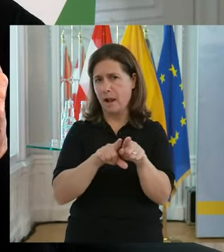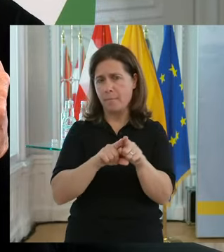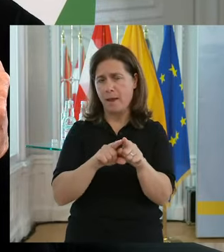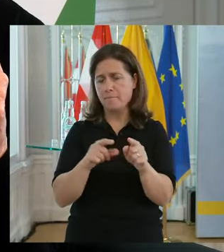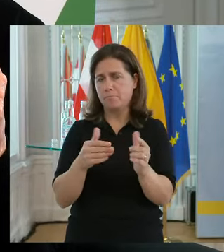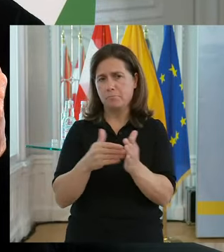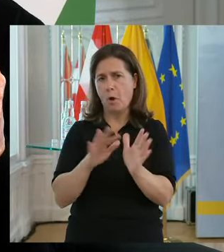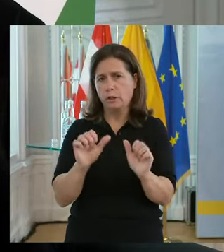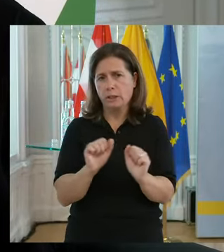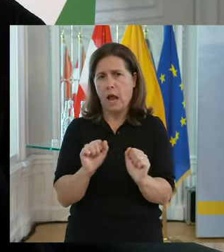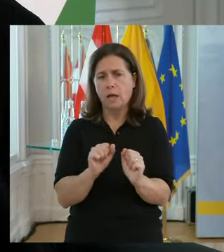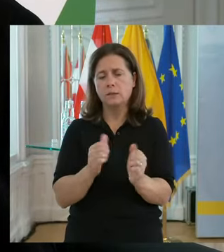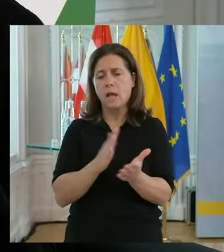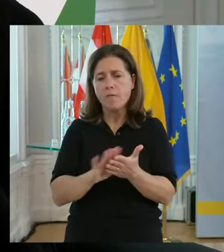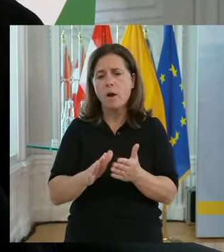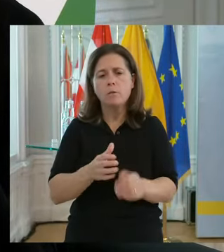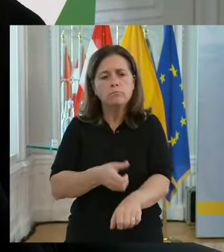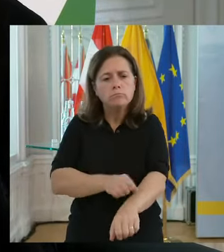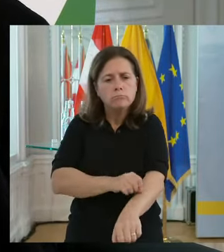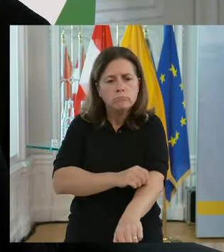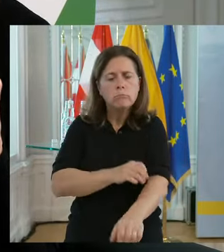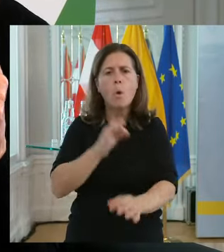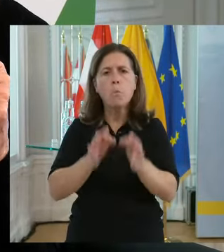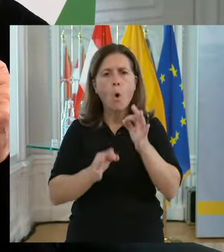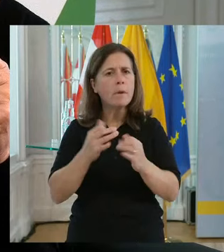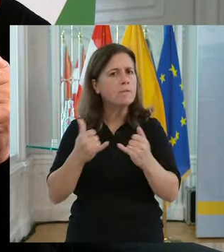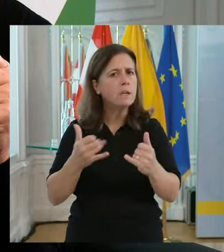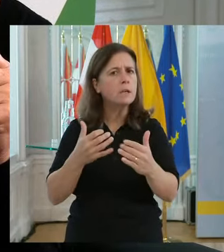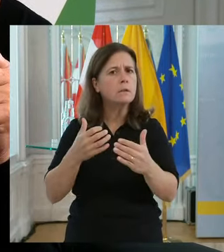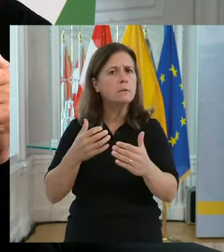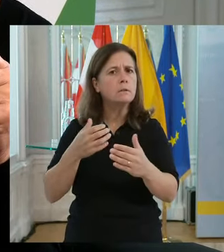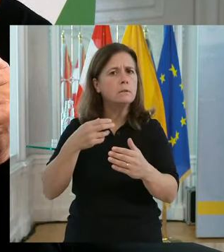nicht fürchten, sondern sie angehen und schauen, wie man sie bewältigt.